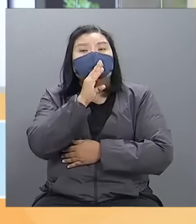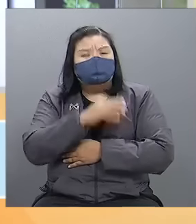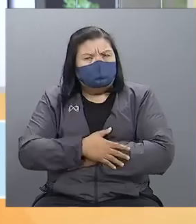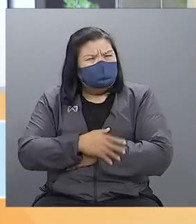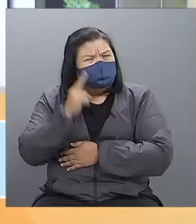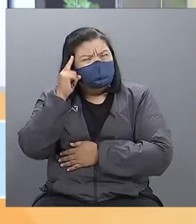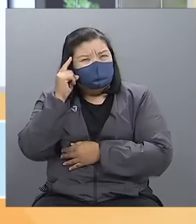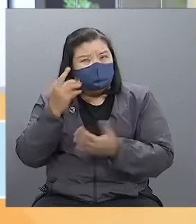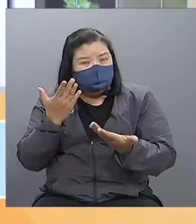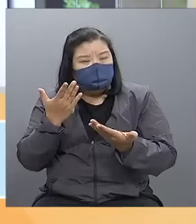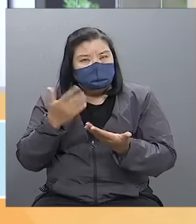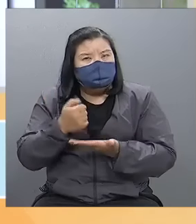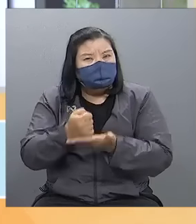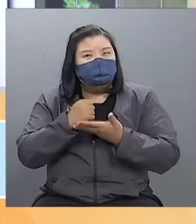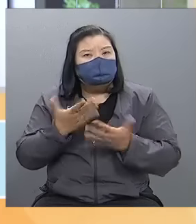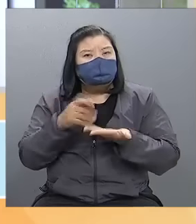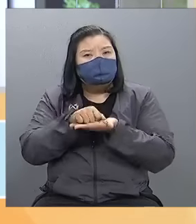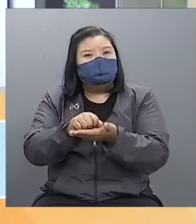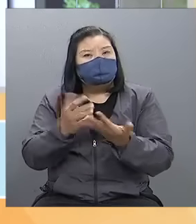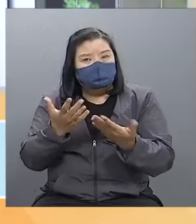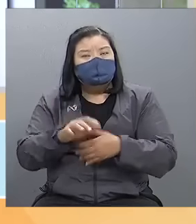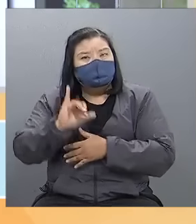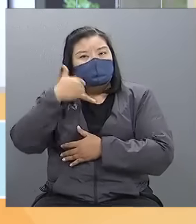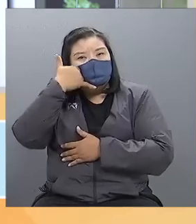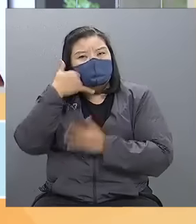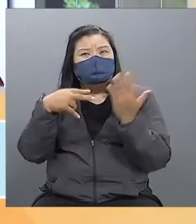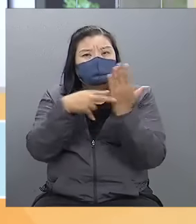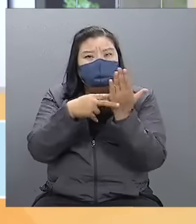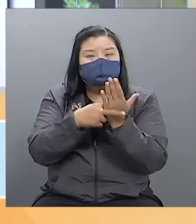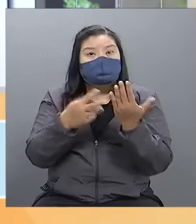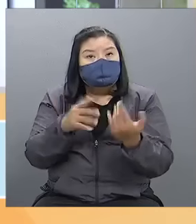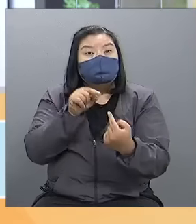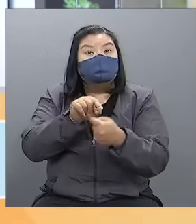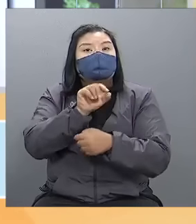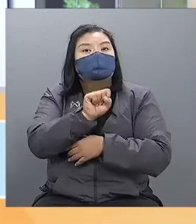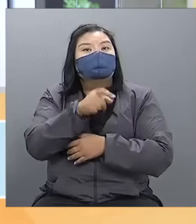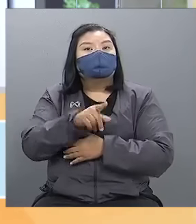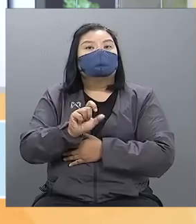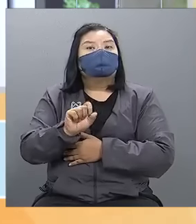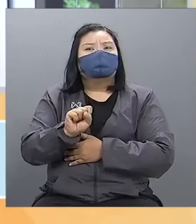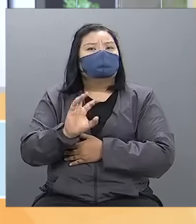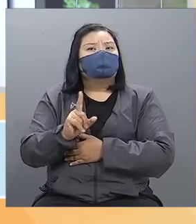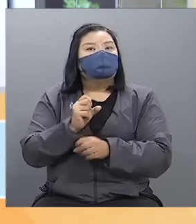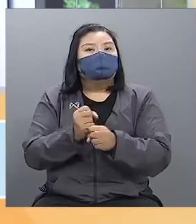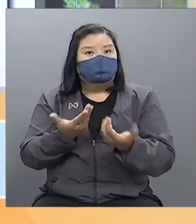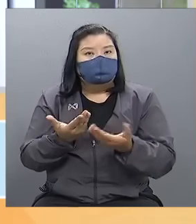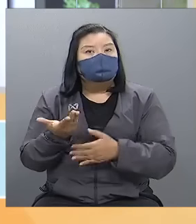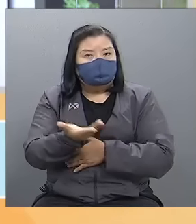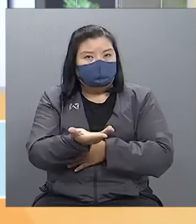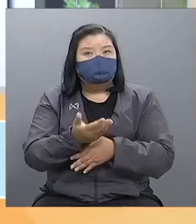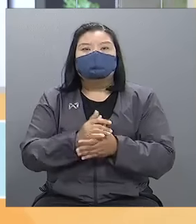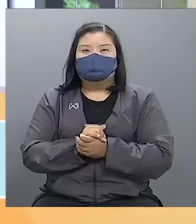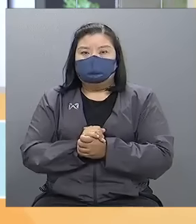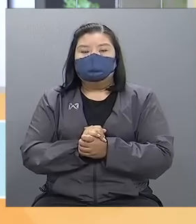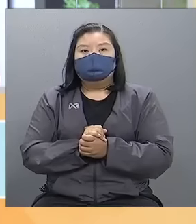รมถช่ทางในการติดต่อ เราจะสามารถตดตส.ป.ช. ไดช่ทางไหนบเชออะไรครัท่านครับเพื่ต้นท่าน